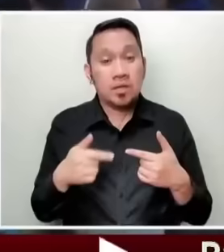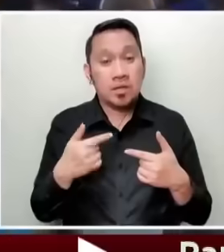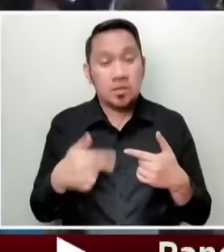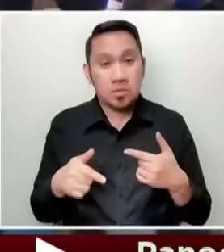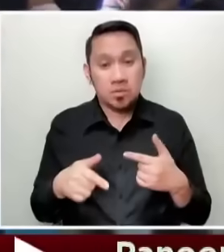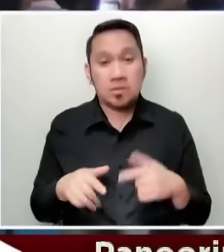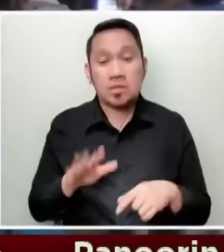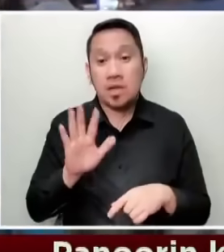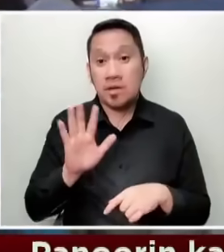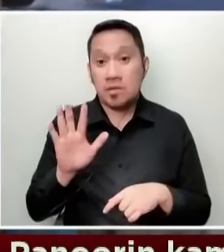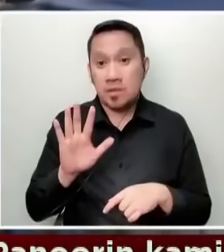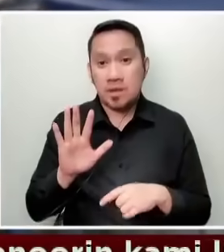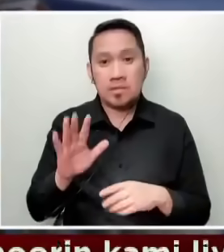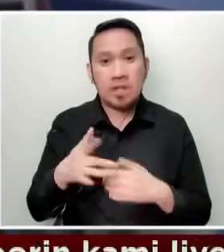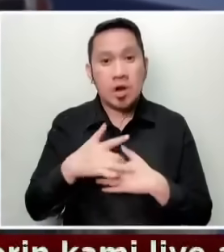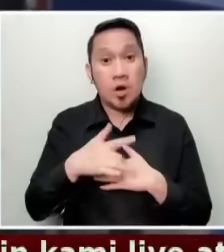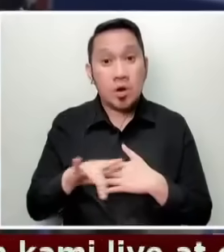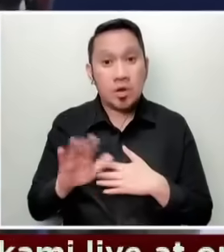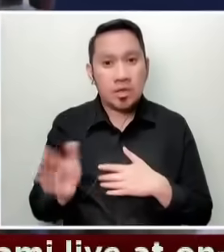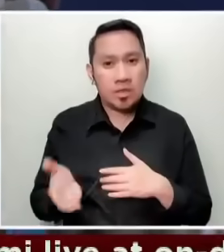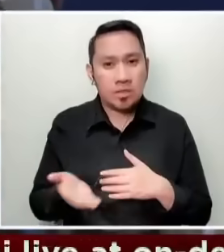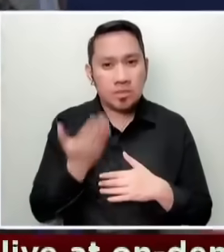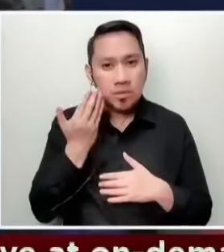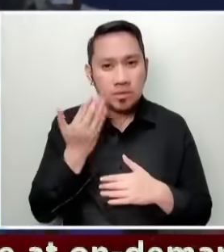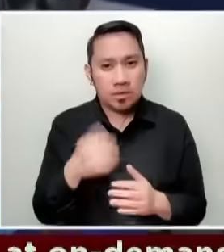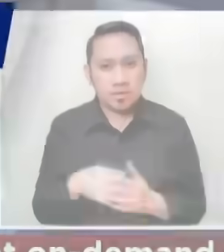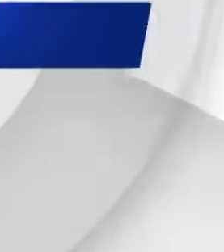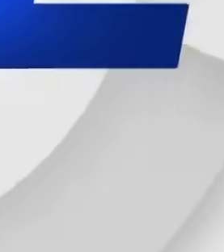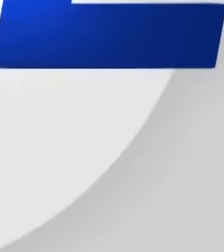alas 5 ng madaling araw.